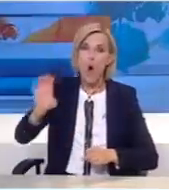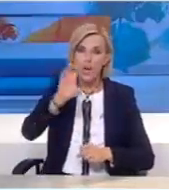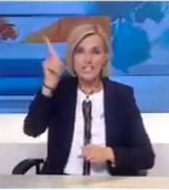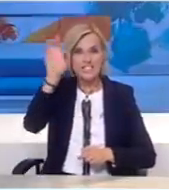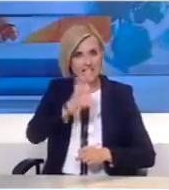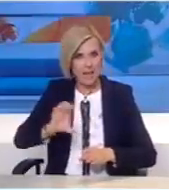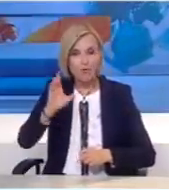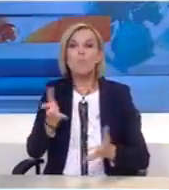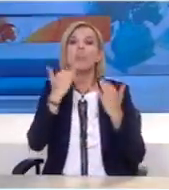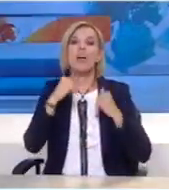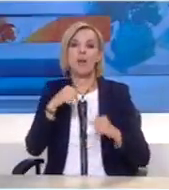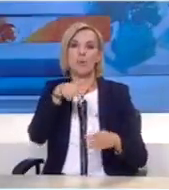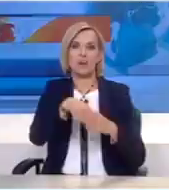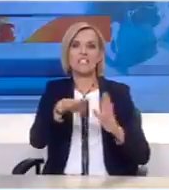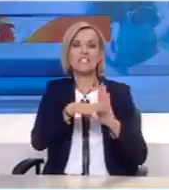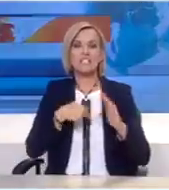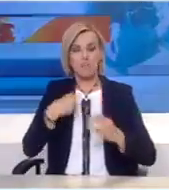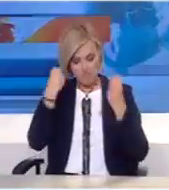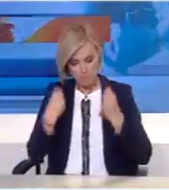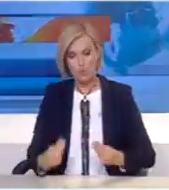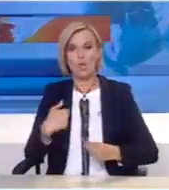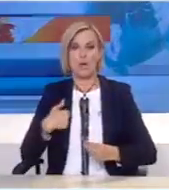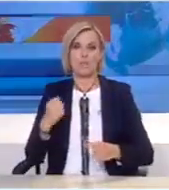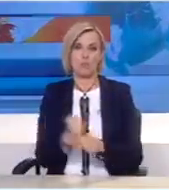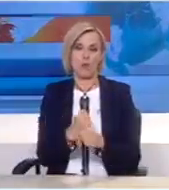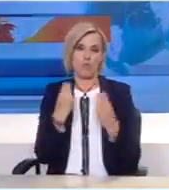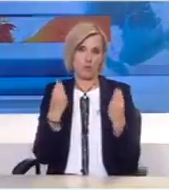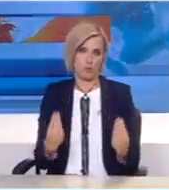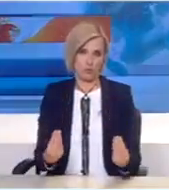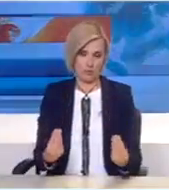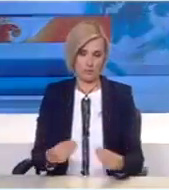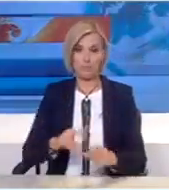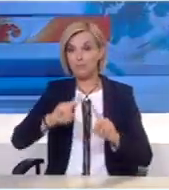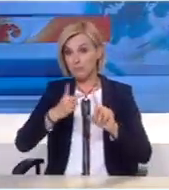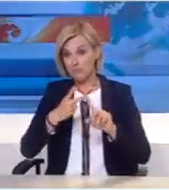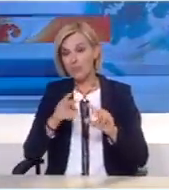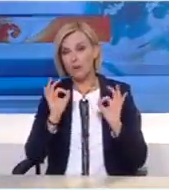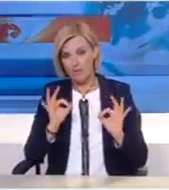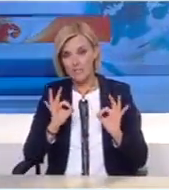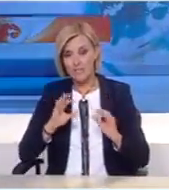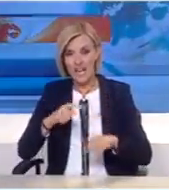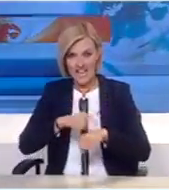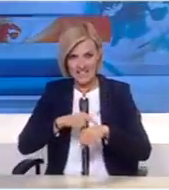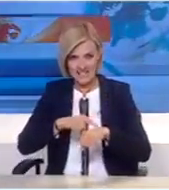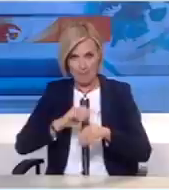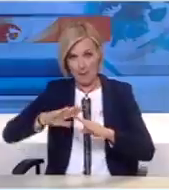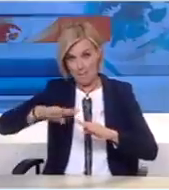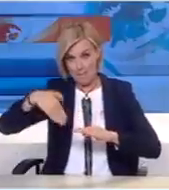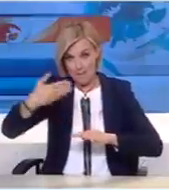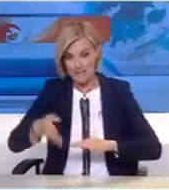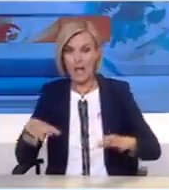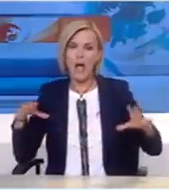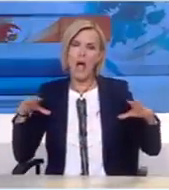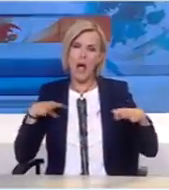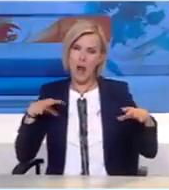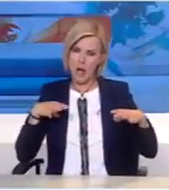με, ακόμα και προηγμένες χώρες. Το δεύτερο, Φυσικά, μετά τη χαλάρωση των μέτρων, υπάρχει